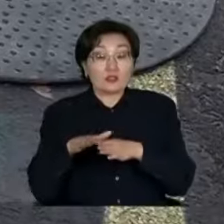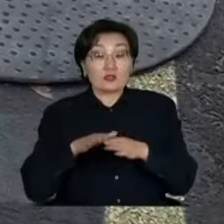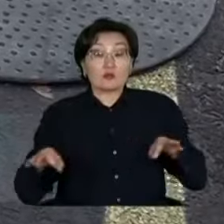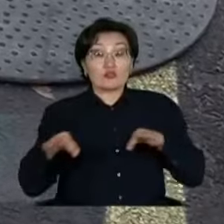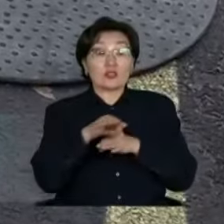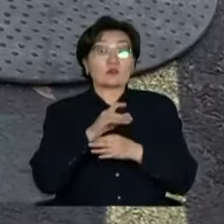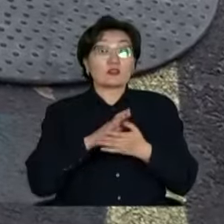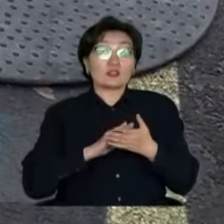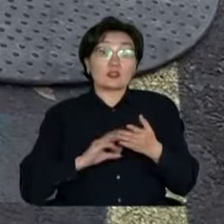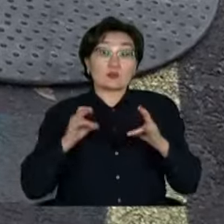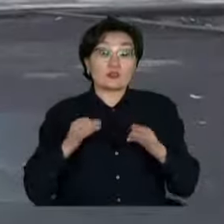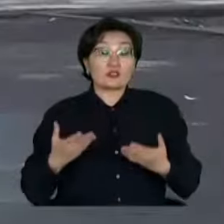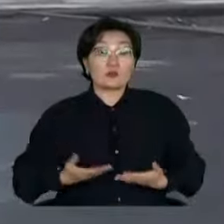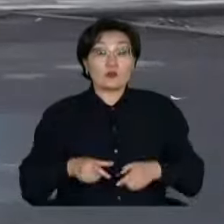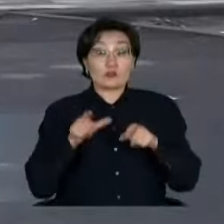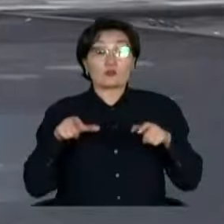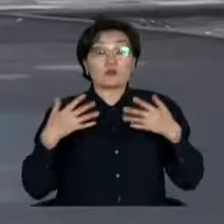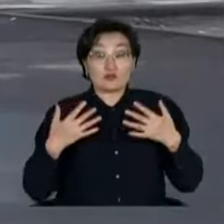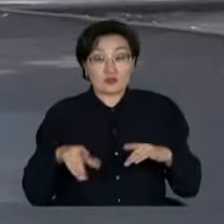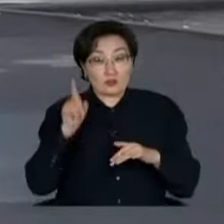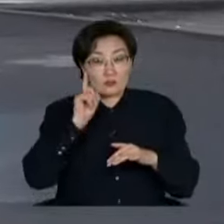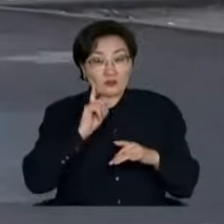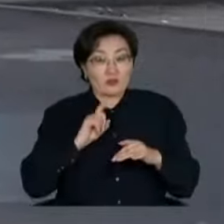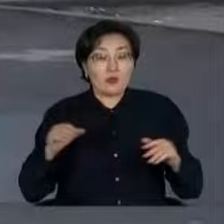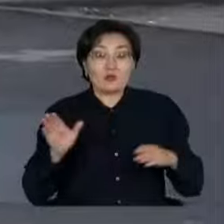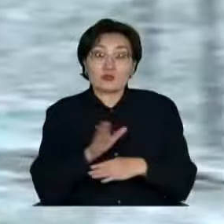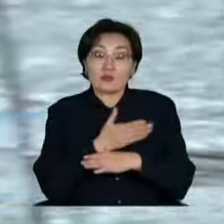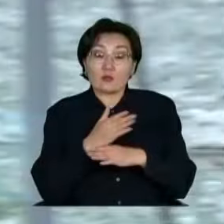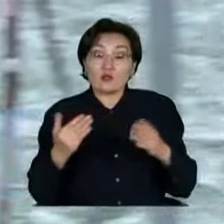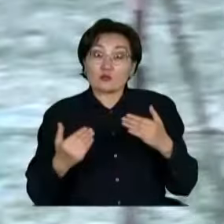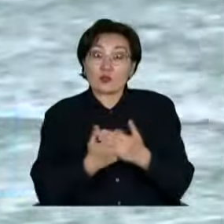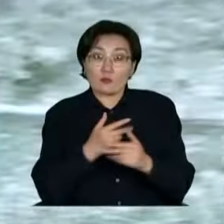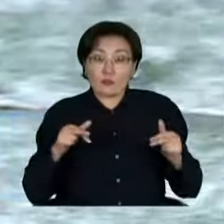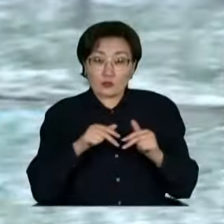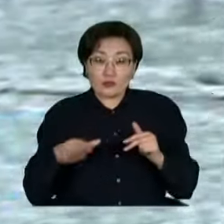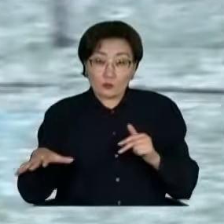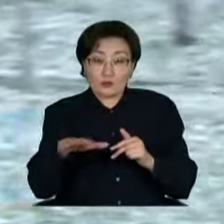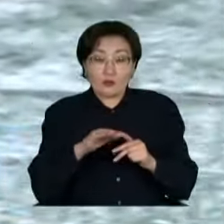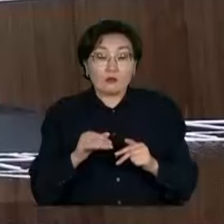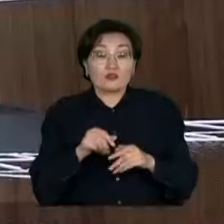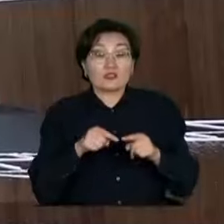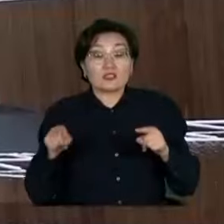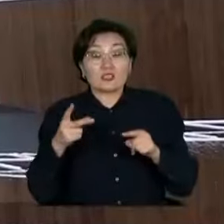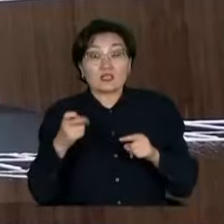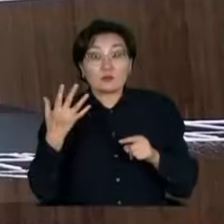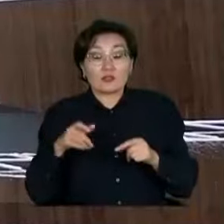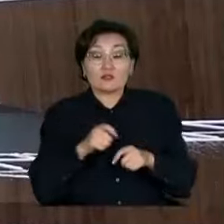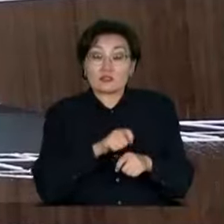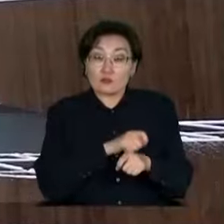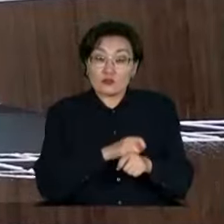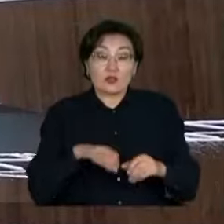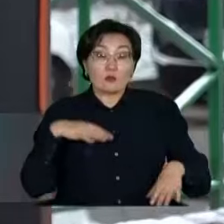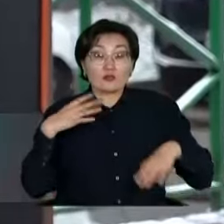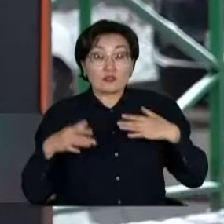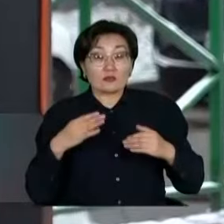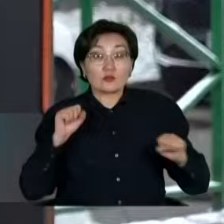проекта продолжается, но жители ЖК уже наслаждаются прогулками по новенькой пешеходной зоне протяженностью 350 метров и тренируются